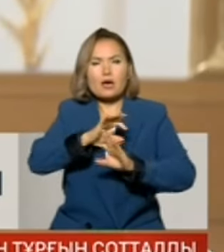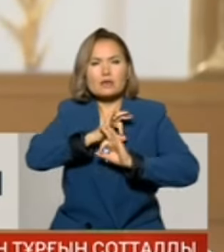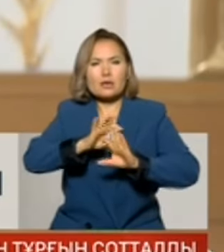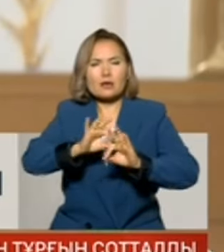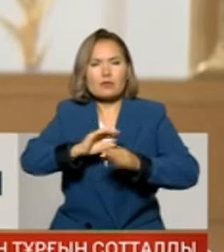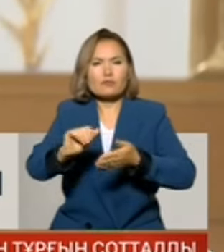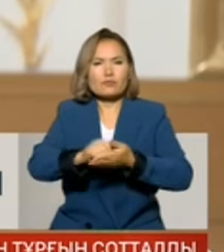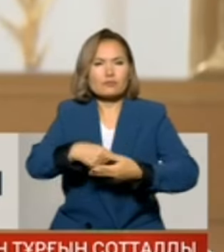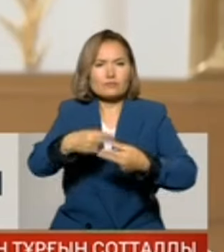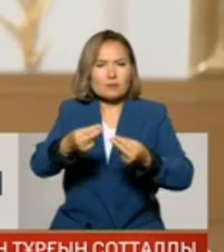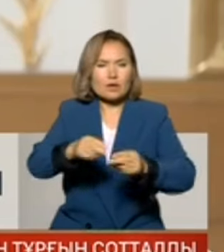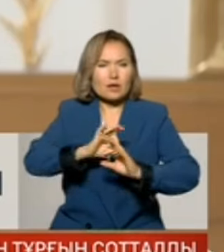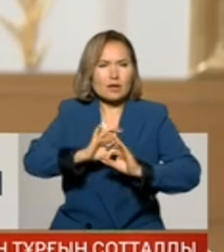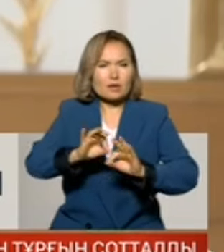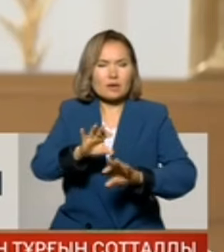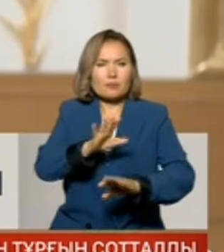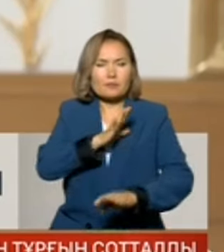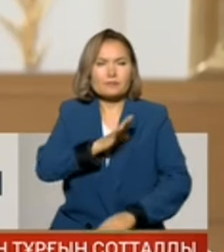аударды.